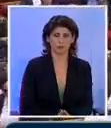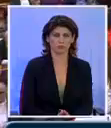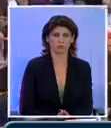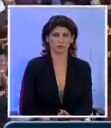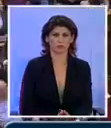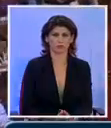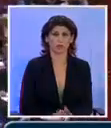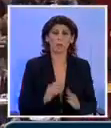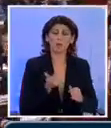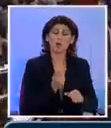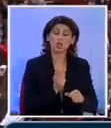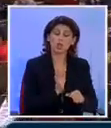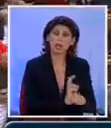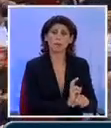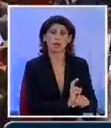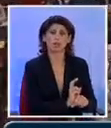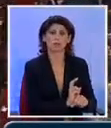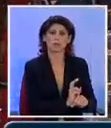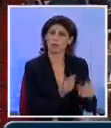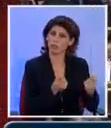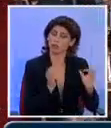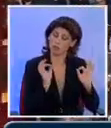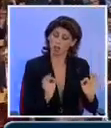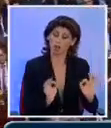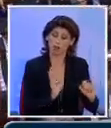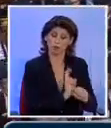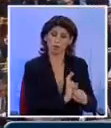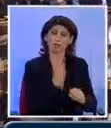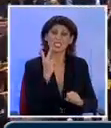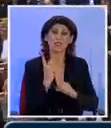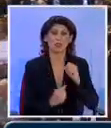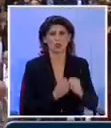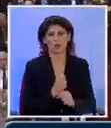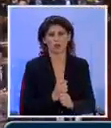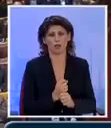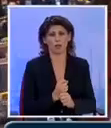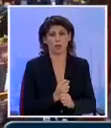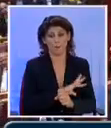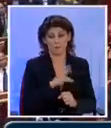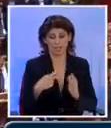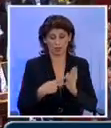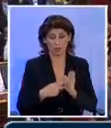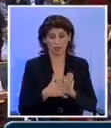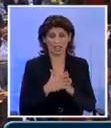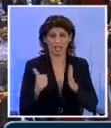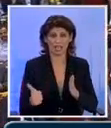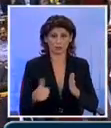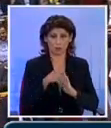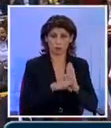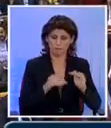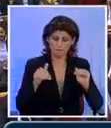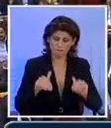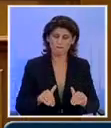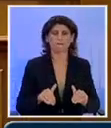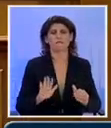Τα πρωτογενή πλεονάσματα θα γίνουν κανονικά πλεονάσματα σε 2 χρόνια. Ως το 2016, σύμφωνα με το πρόγραμμα που ήδη τηρούμε